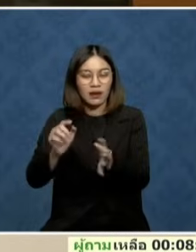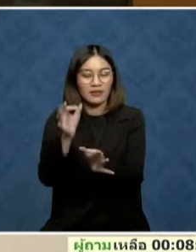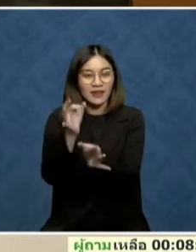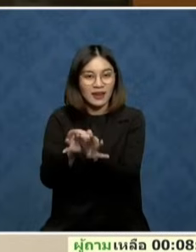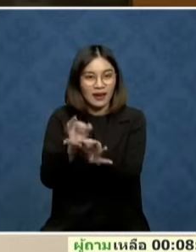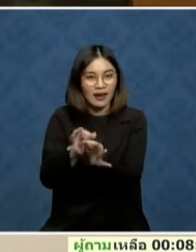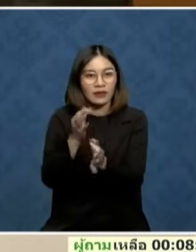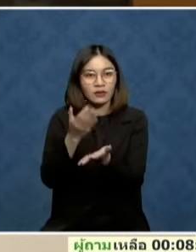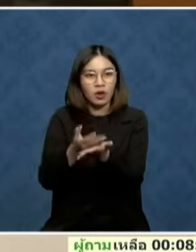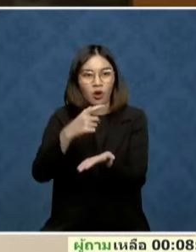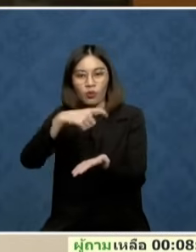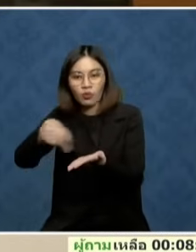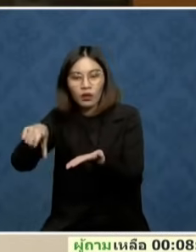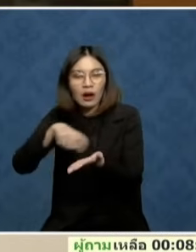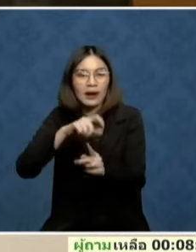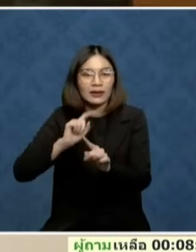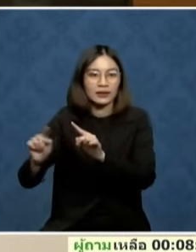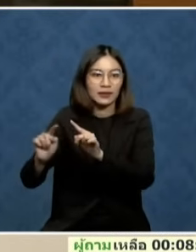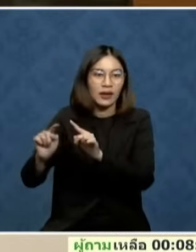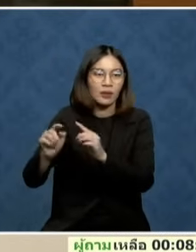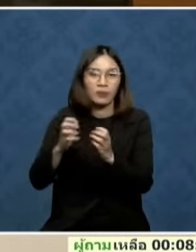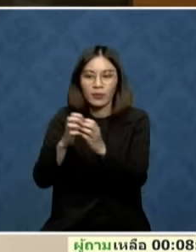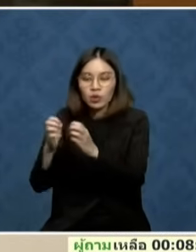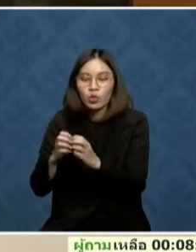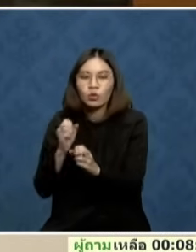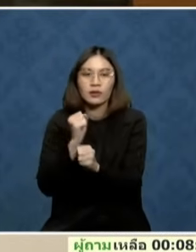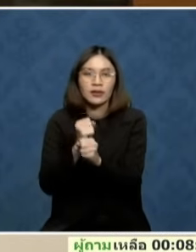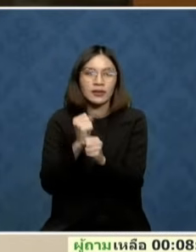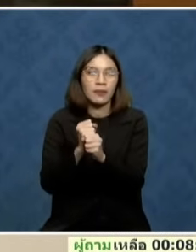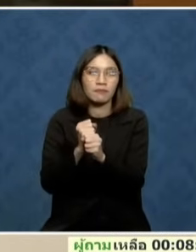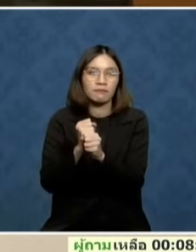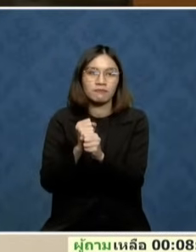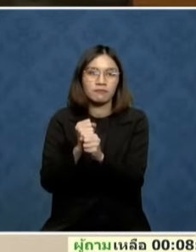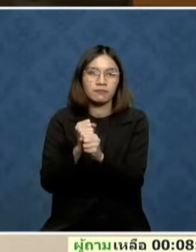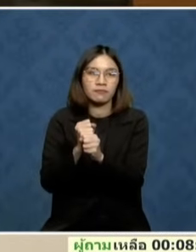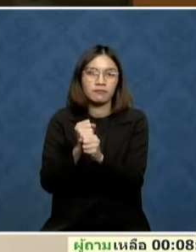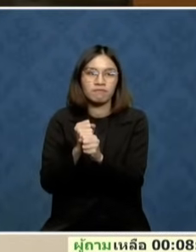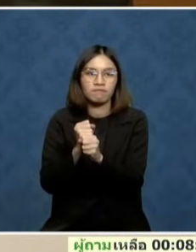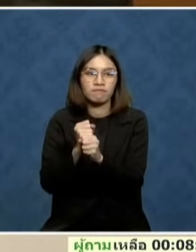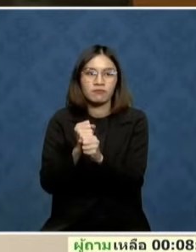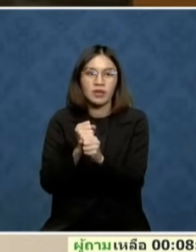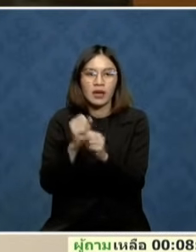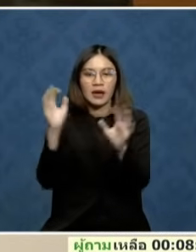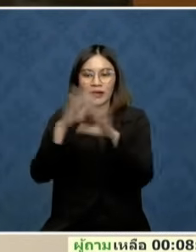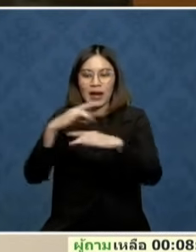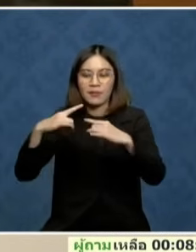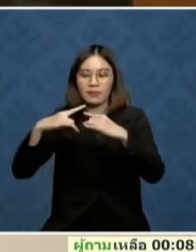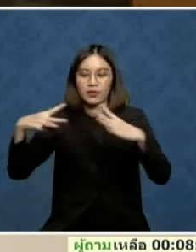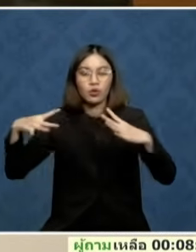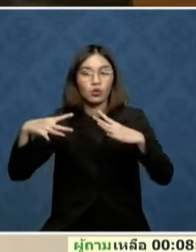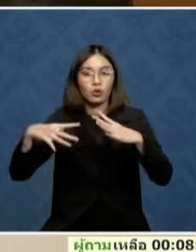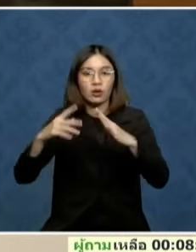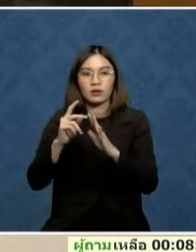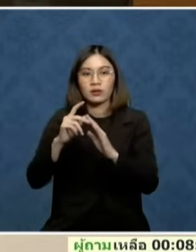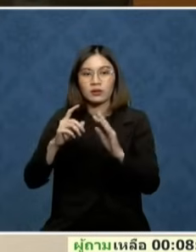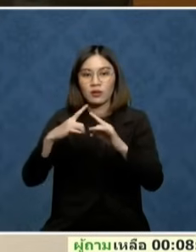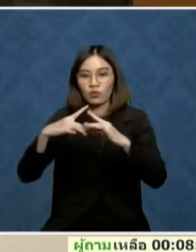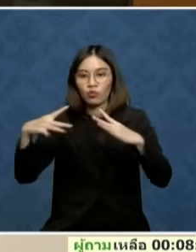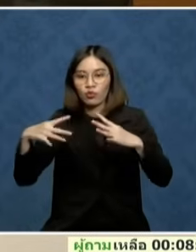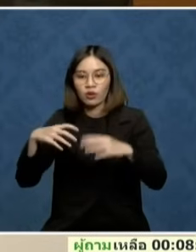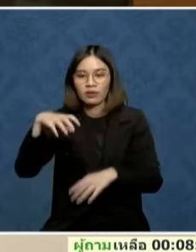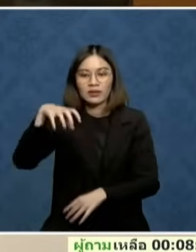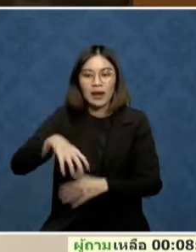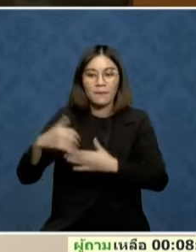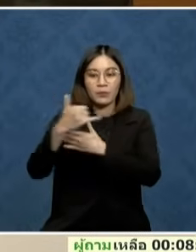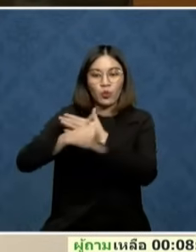ารไปในการกระทำการที่เป็นการขัดต่อกฎบัตรขององค์การระหว่างประเทศห